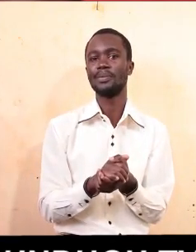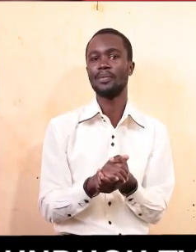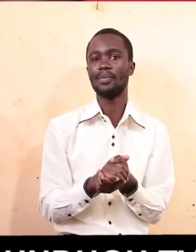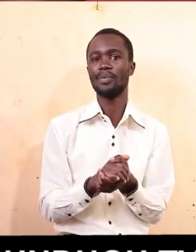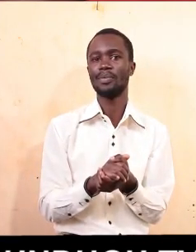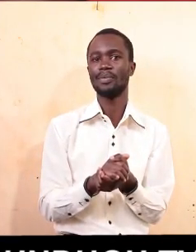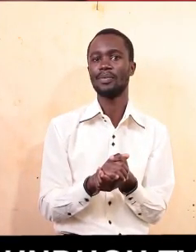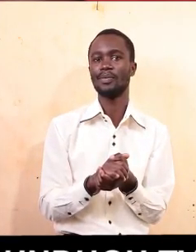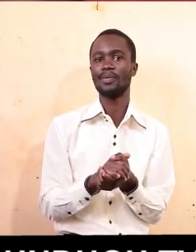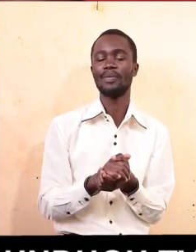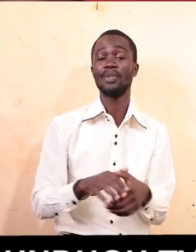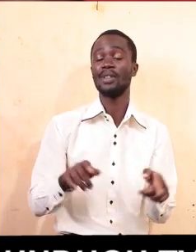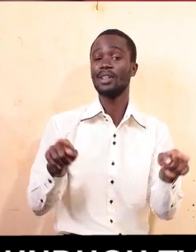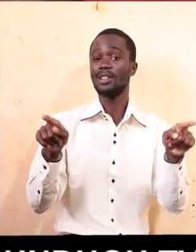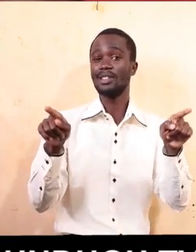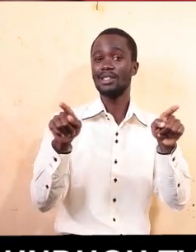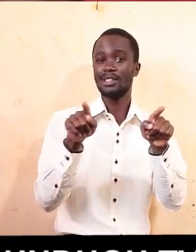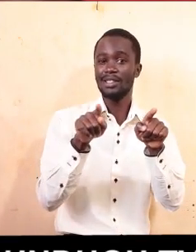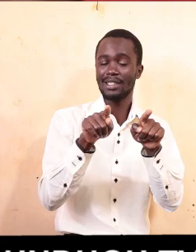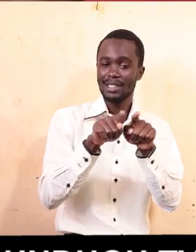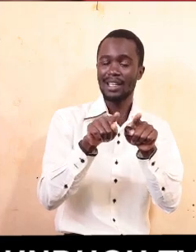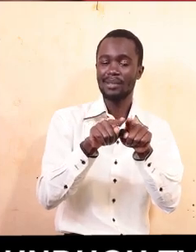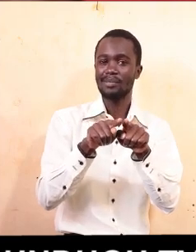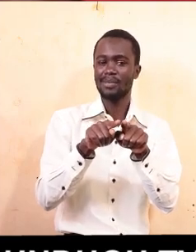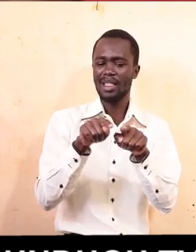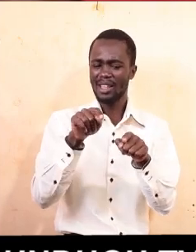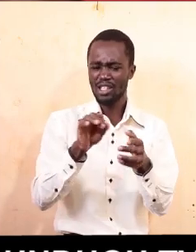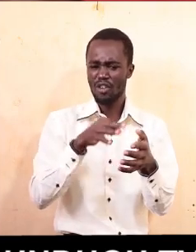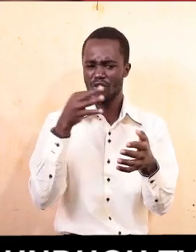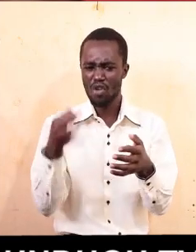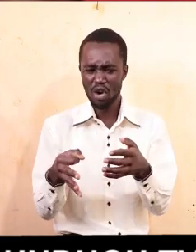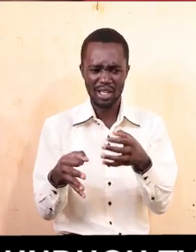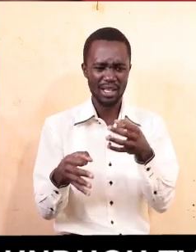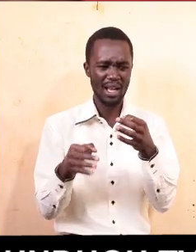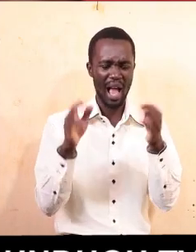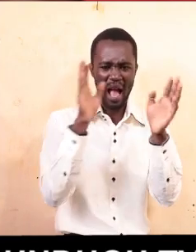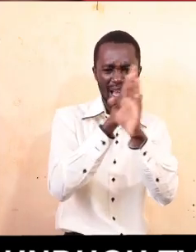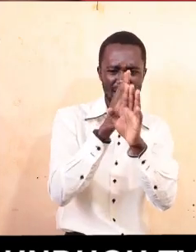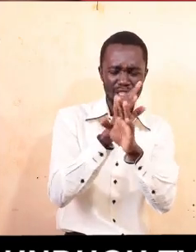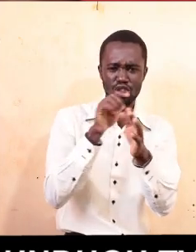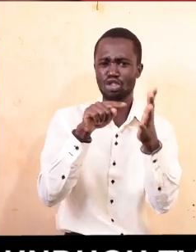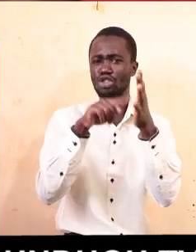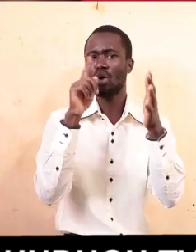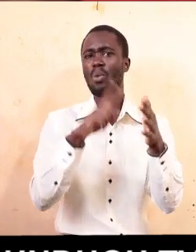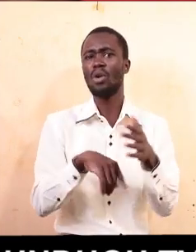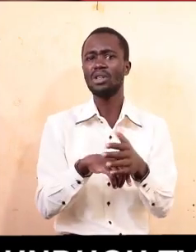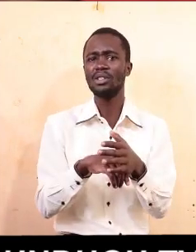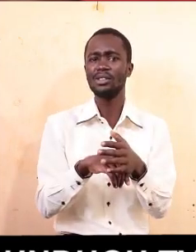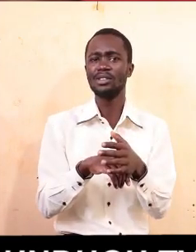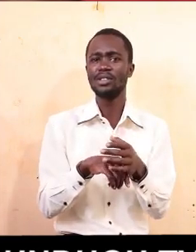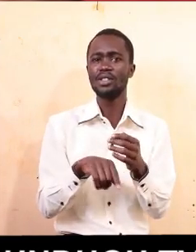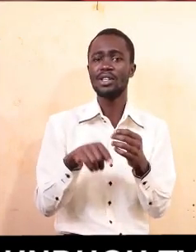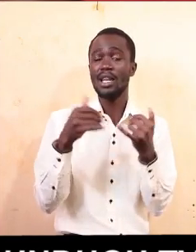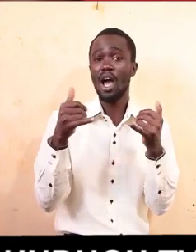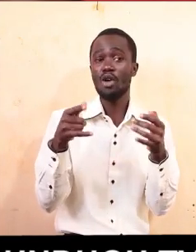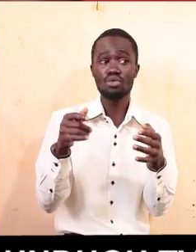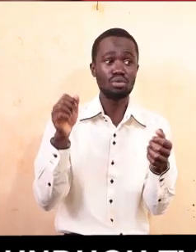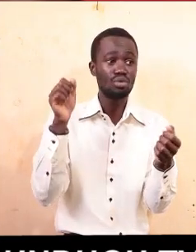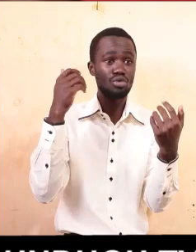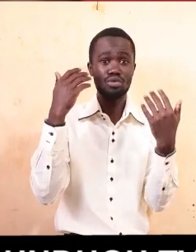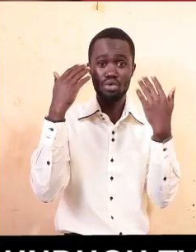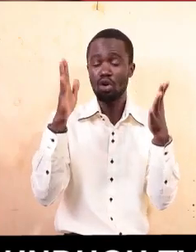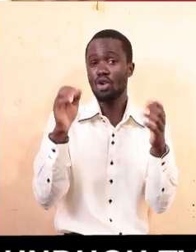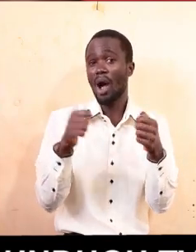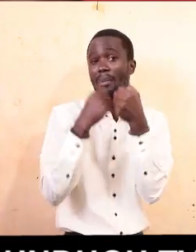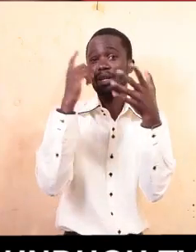are orderly, hii kuangusha na kukimbia na kuenda chini ya kitanda inaonyesha you are now disoriented,